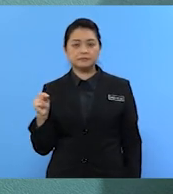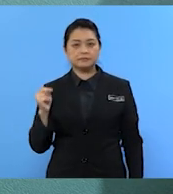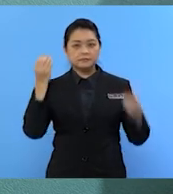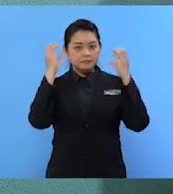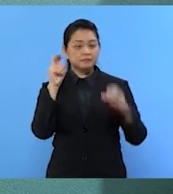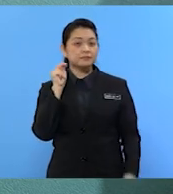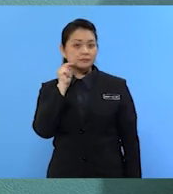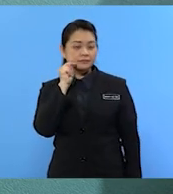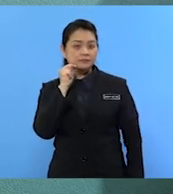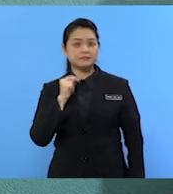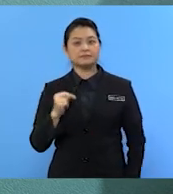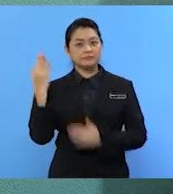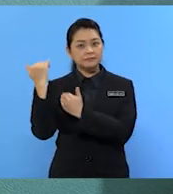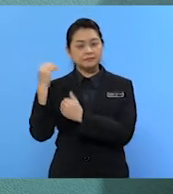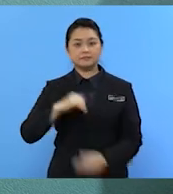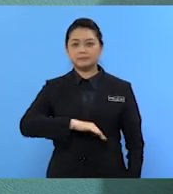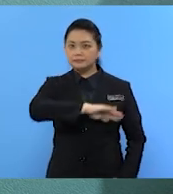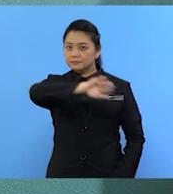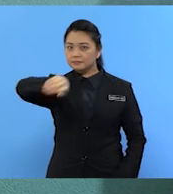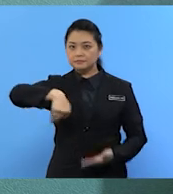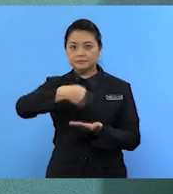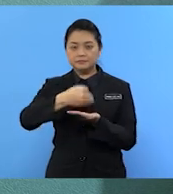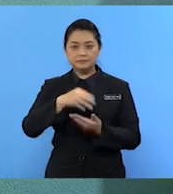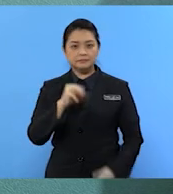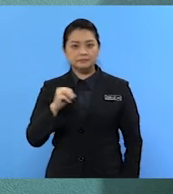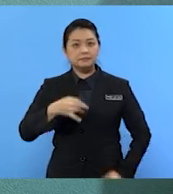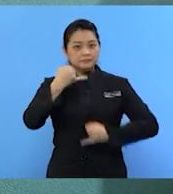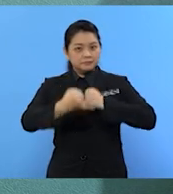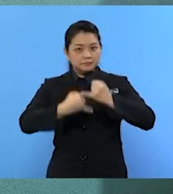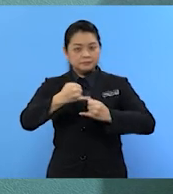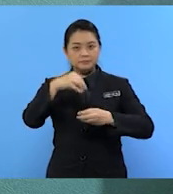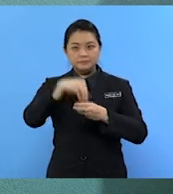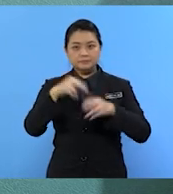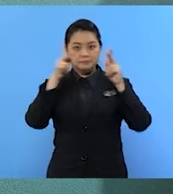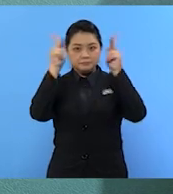Izzy doakan semoga murid-murid berjaya dalam